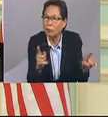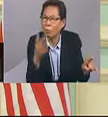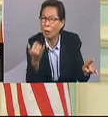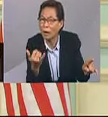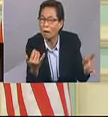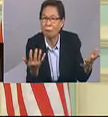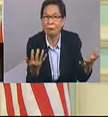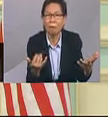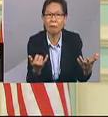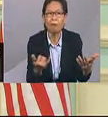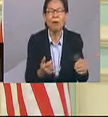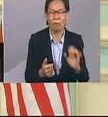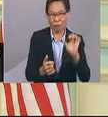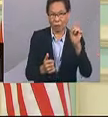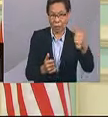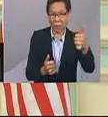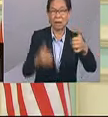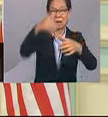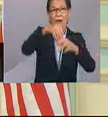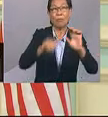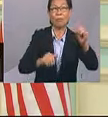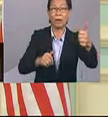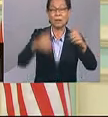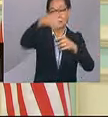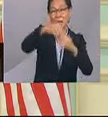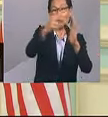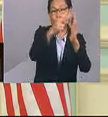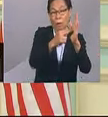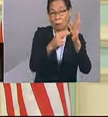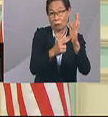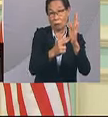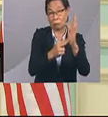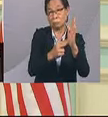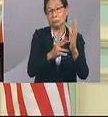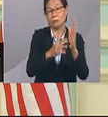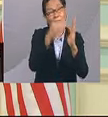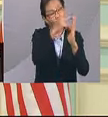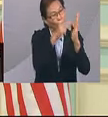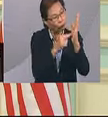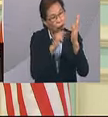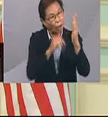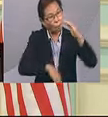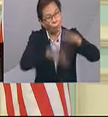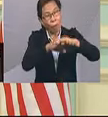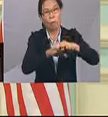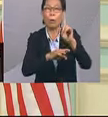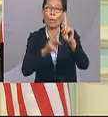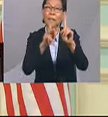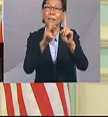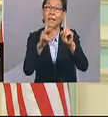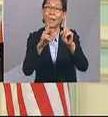Yang pertamanya, di dalam undang-undang hanya menyebut tidak melebihi 1,000.